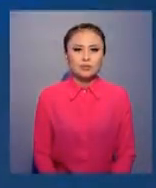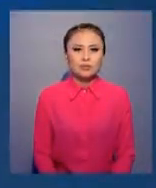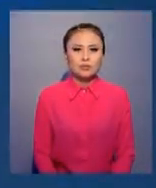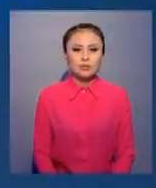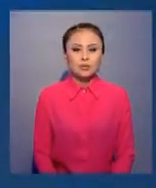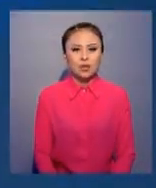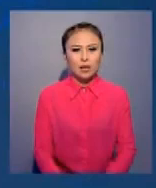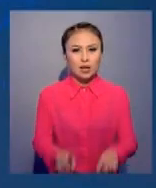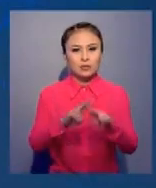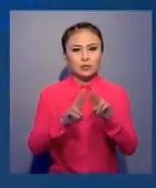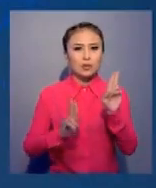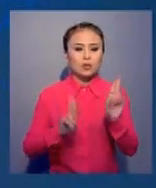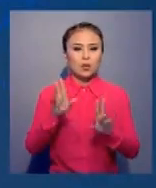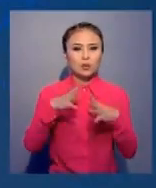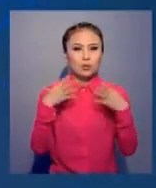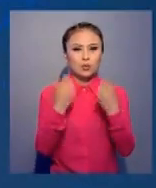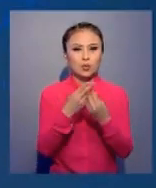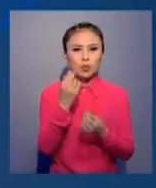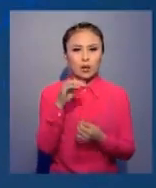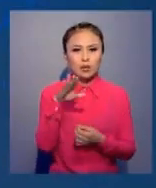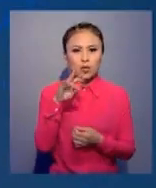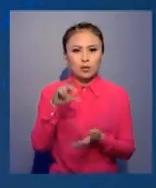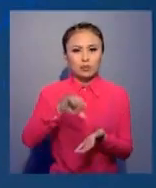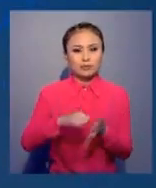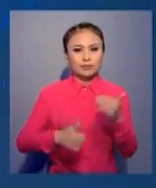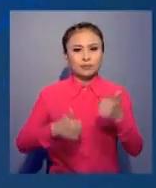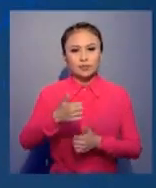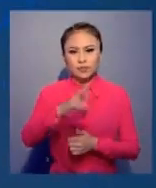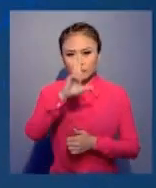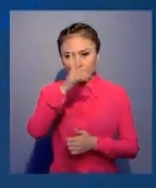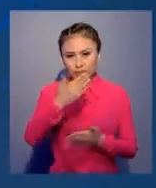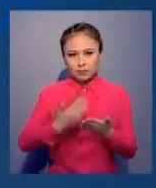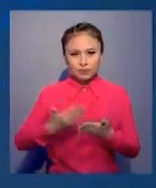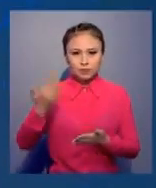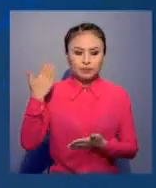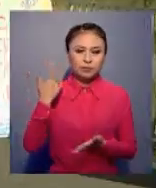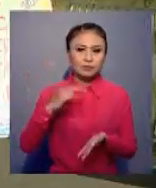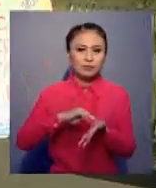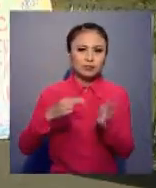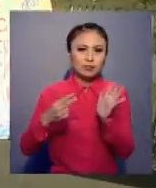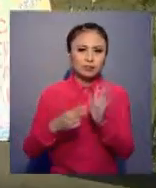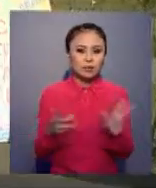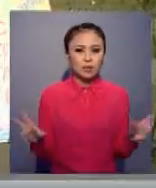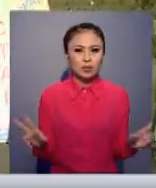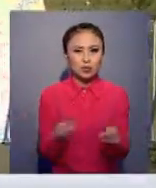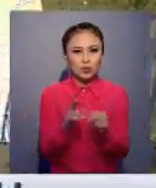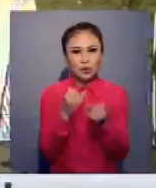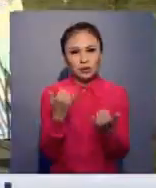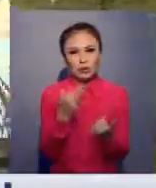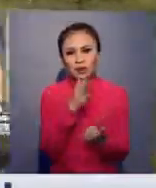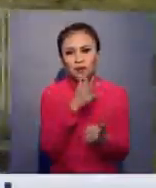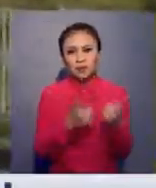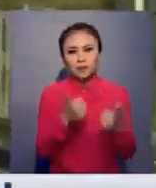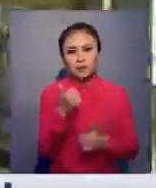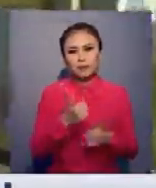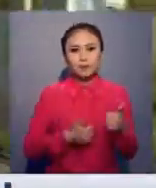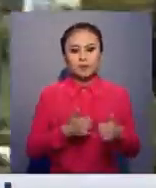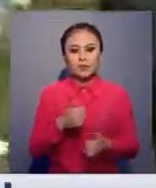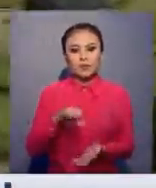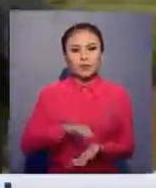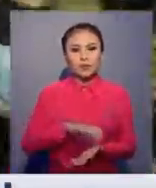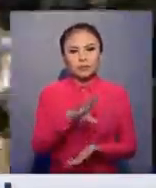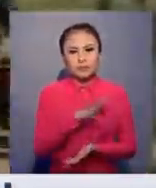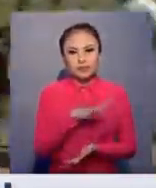Ал Астанада дәстүрлі отбасылық дуатлоннан жарыс өтті. Осыдан 3 жыл бұрын бастау алған жоба сәтті жалғасын тауып, қазір ауқымды